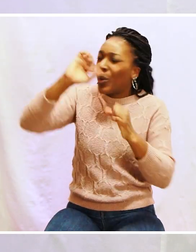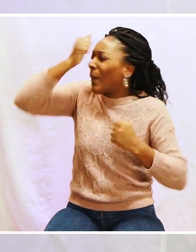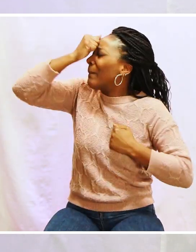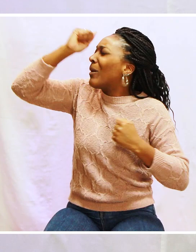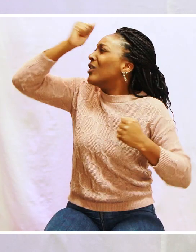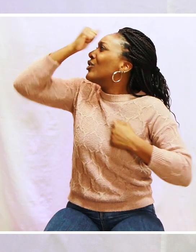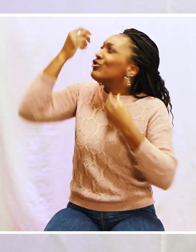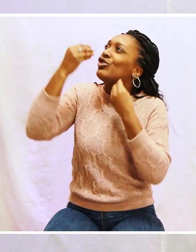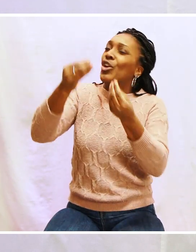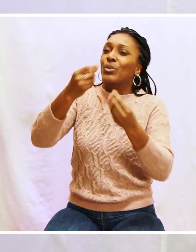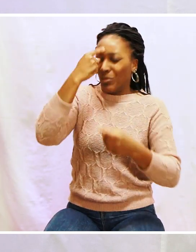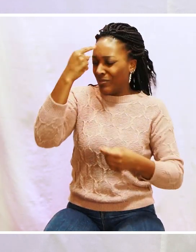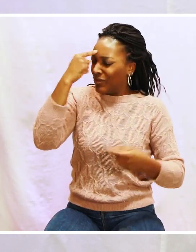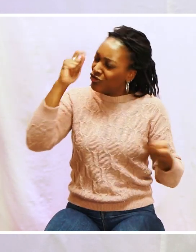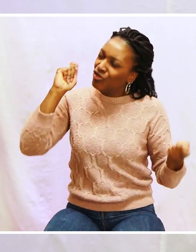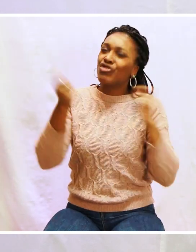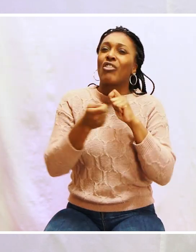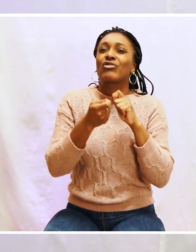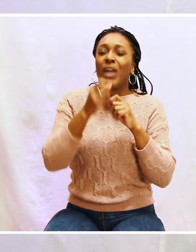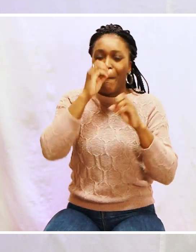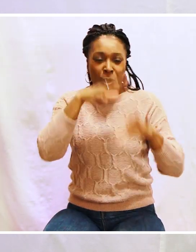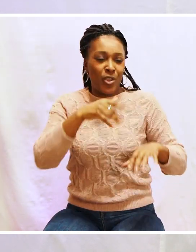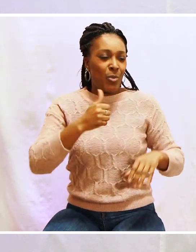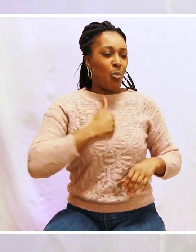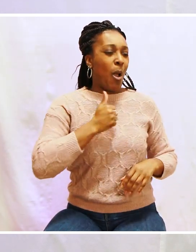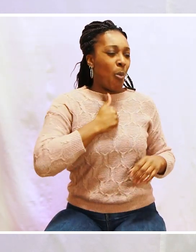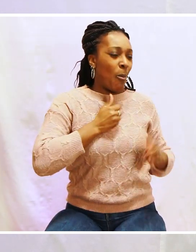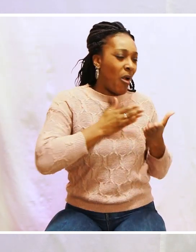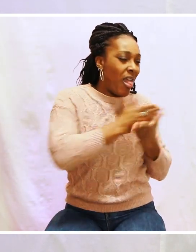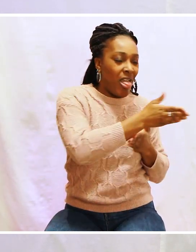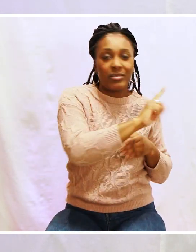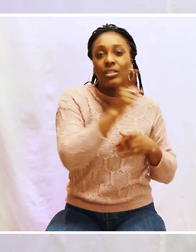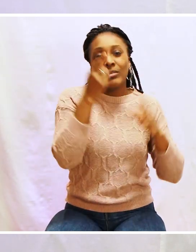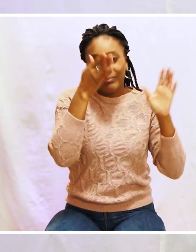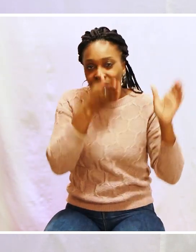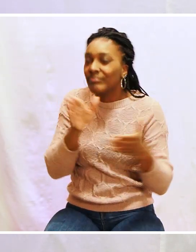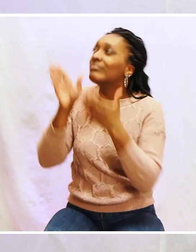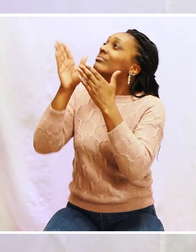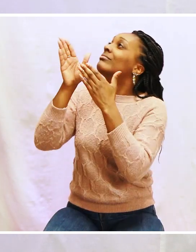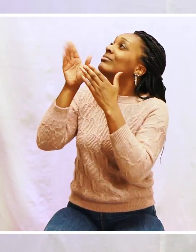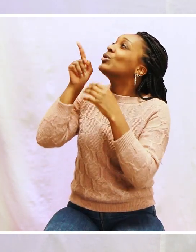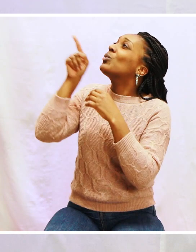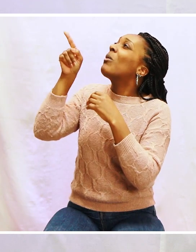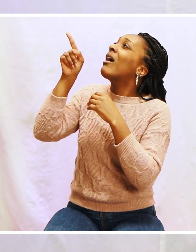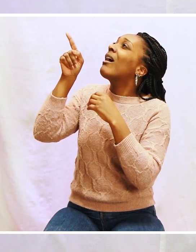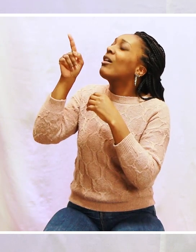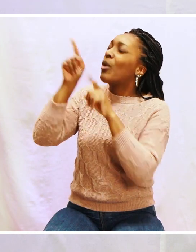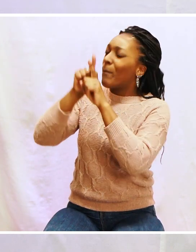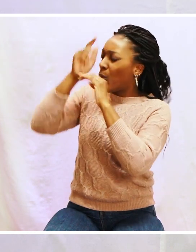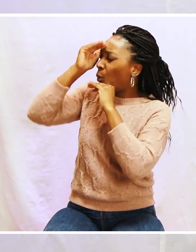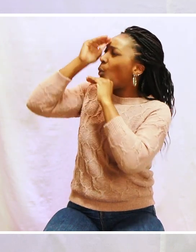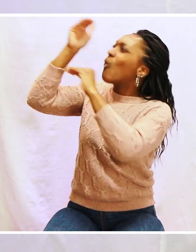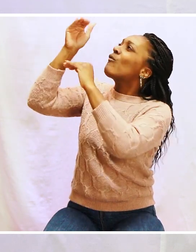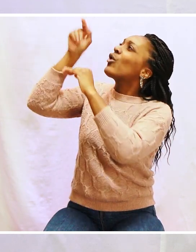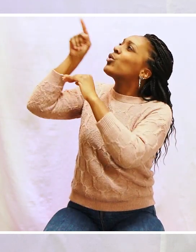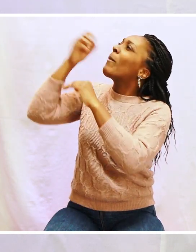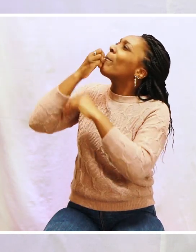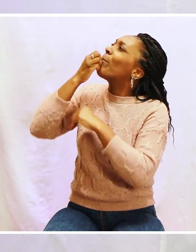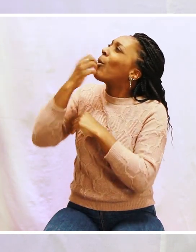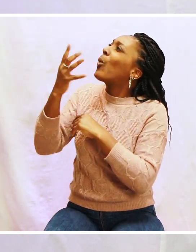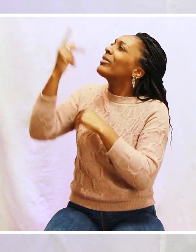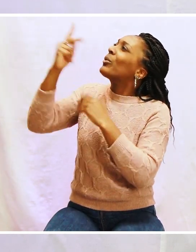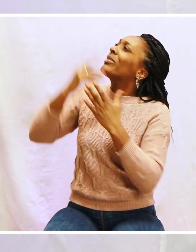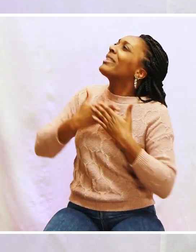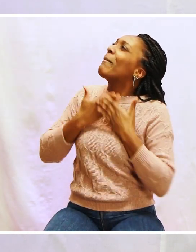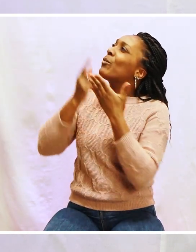aujourd'hui et qu'ils changent de mentalité, qu'ils abandonnent leur voie mauvaise et qu'ils soient simplement, Seigneur, confiants en ta bonté, en